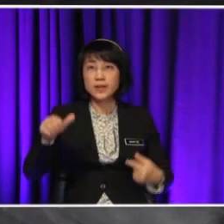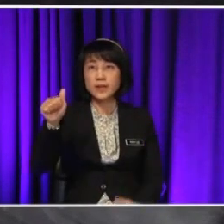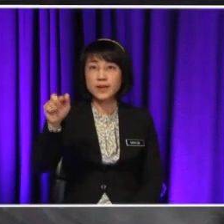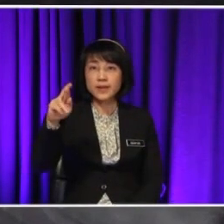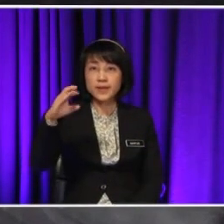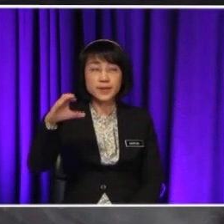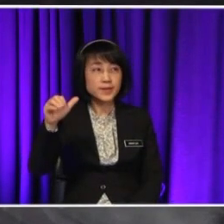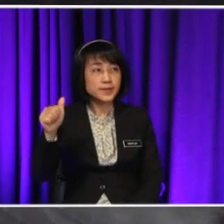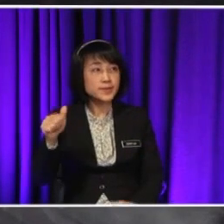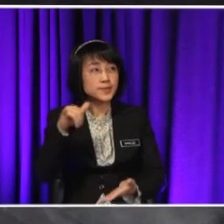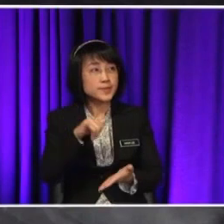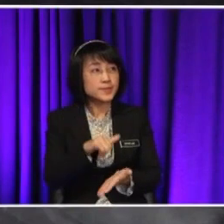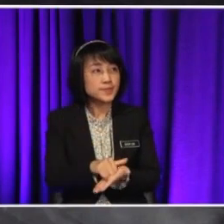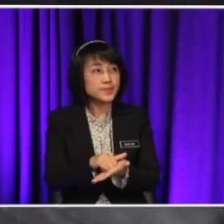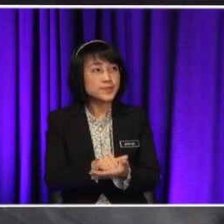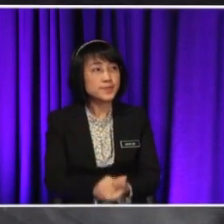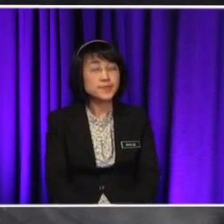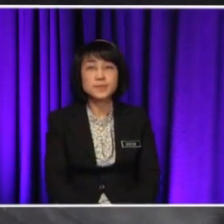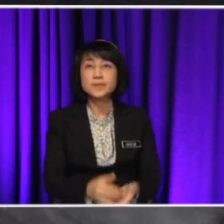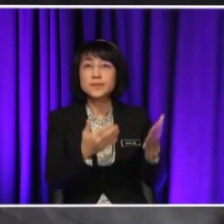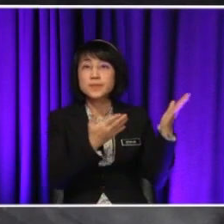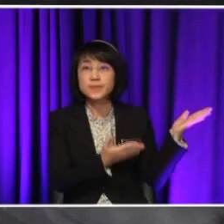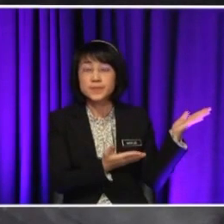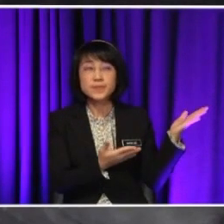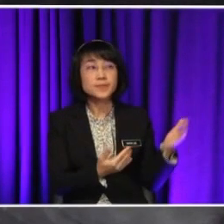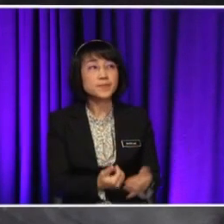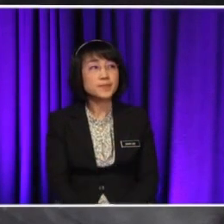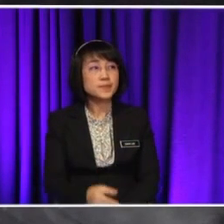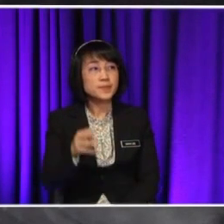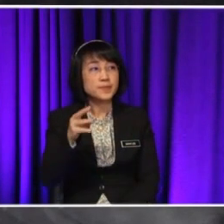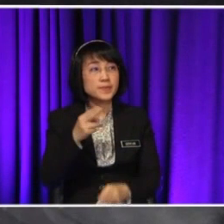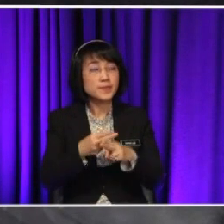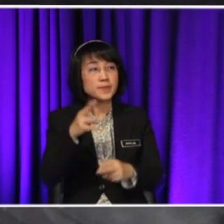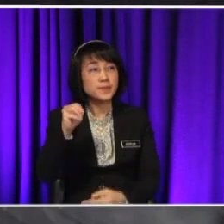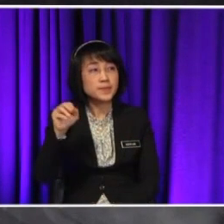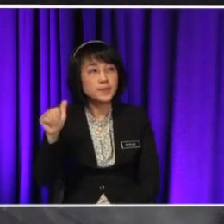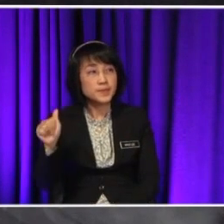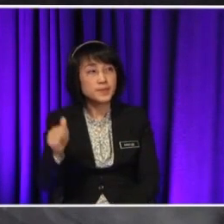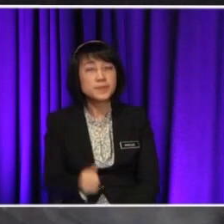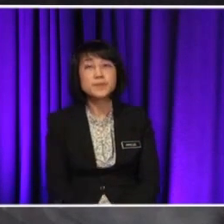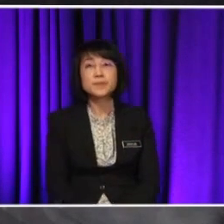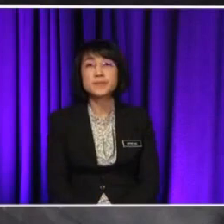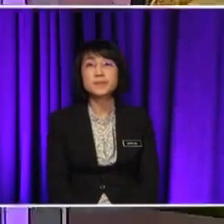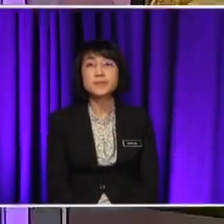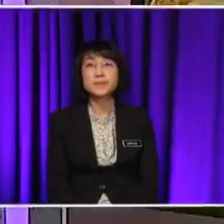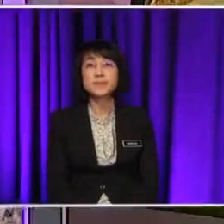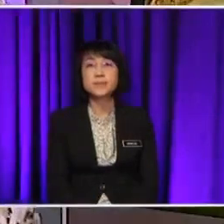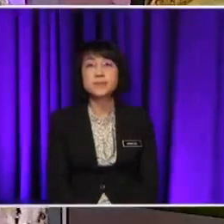sebelah ni Michelangelo. Okey, pengkarya dia adalah Michelangelo, tajuk dia adalah Moses.